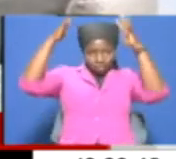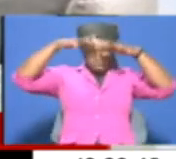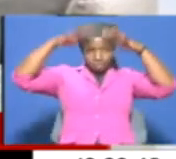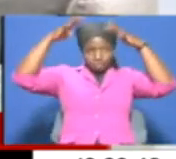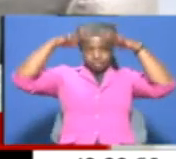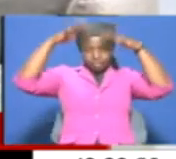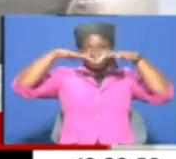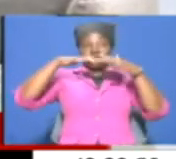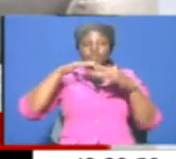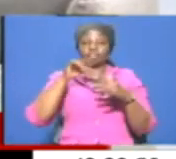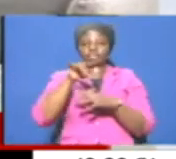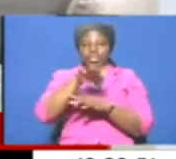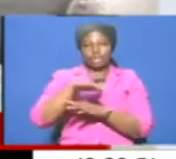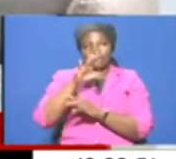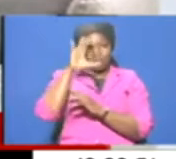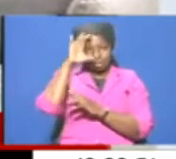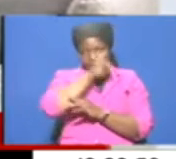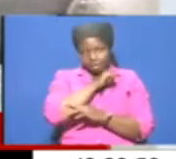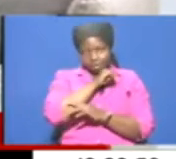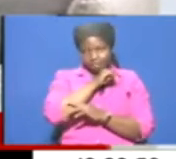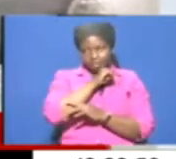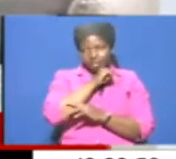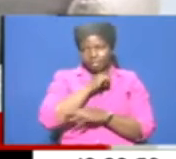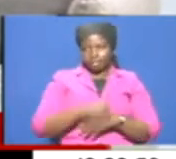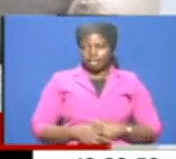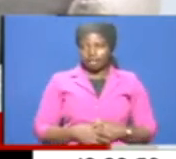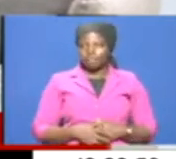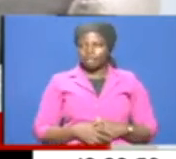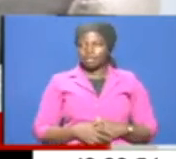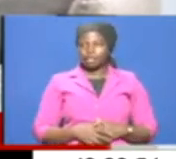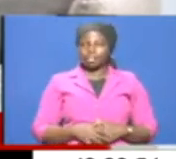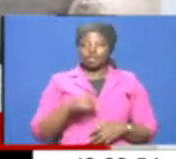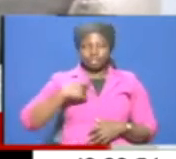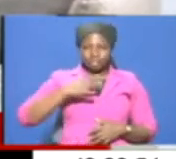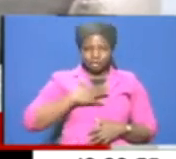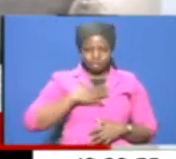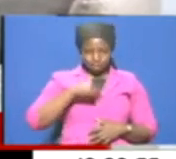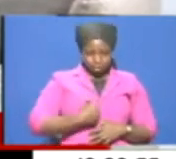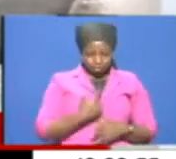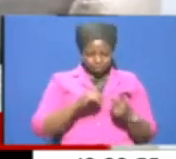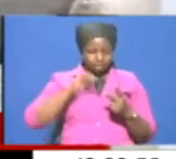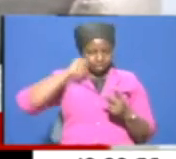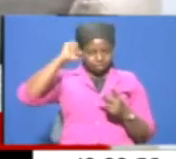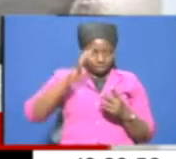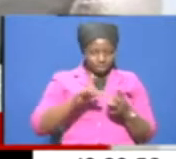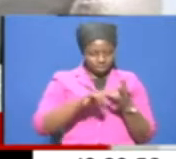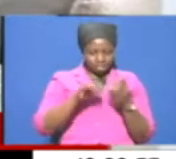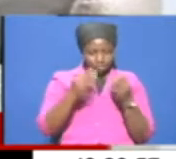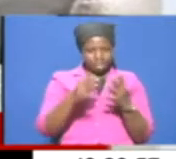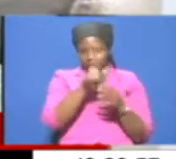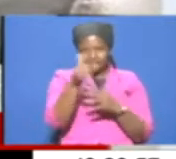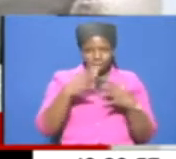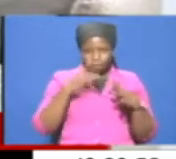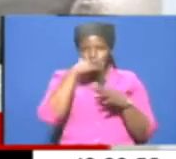hapo tukakosa kupiga debe. Sisi wenyewe, wanasiasa wetu na wale wengi ambao tumesoma na